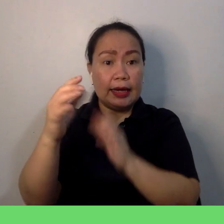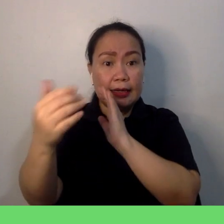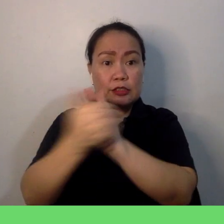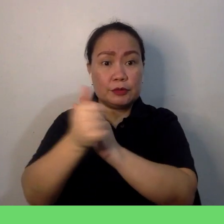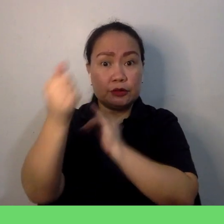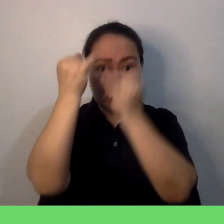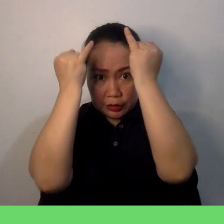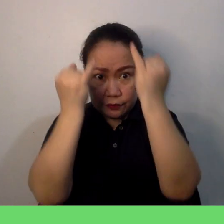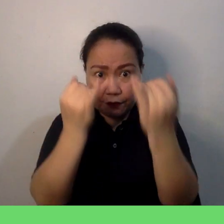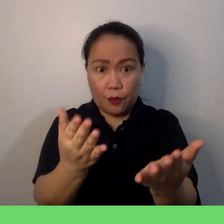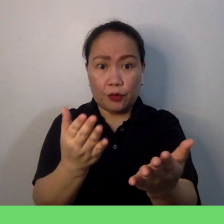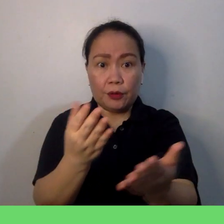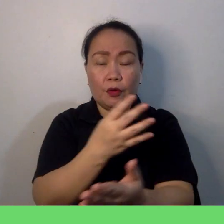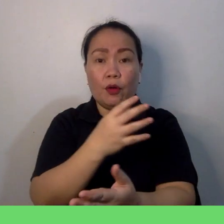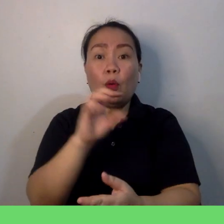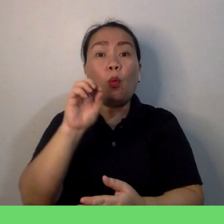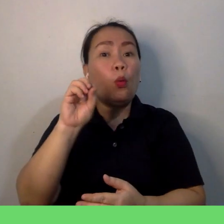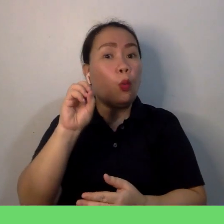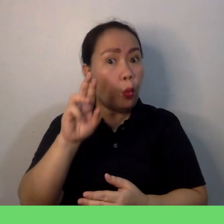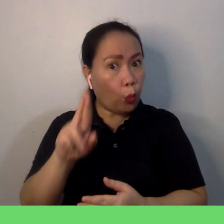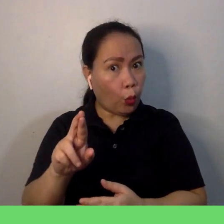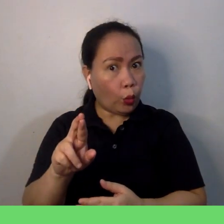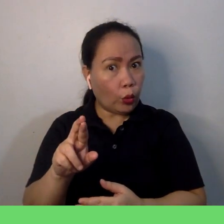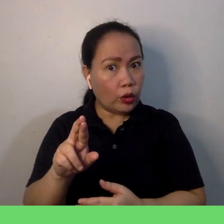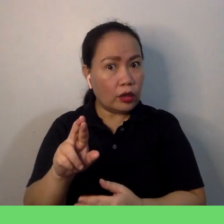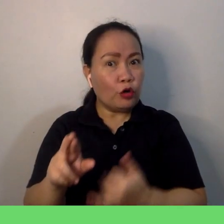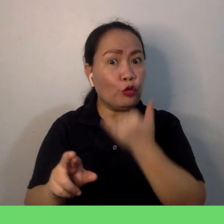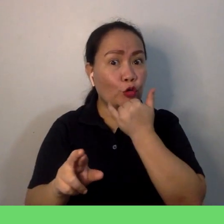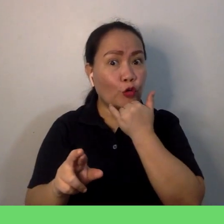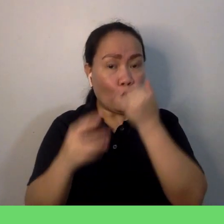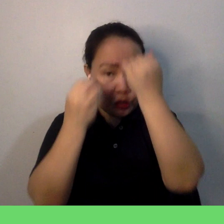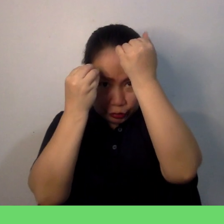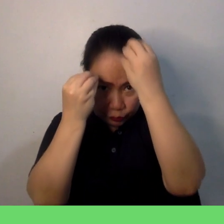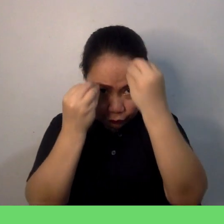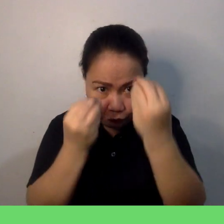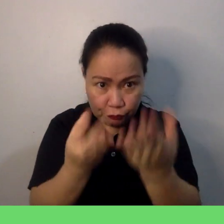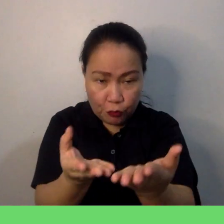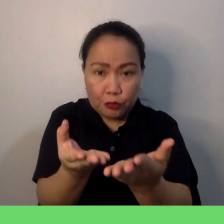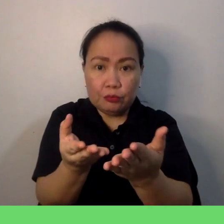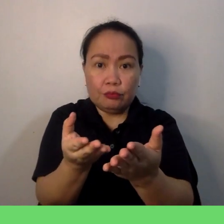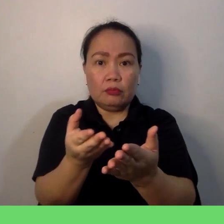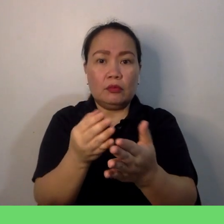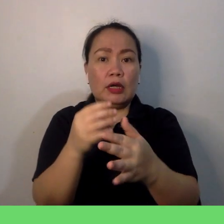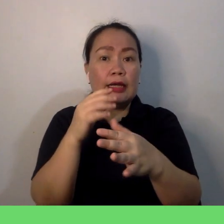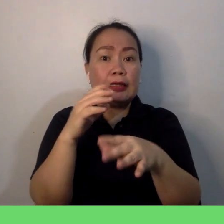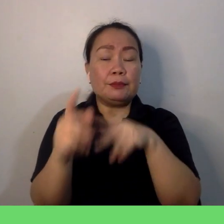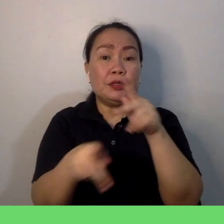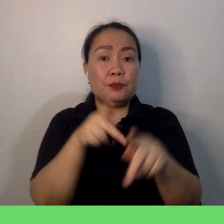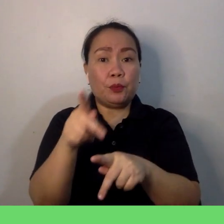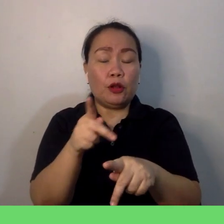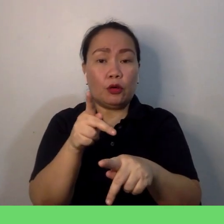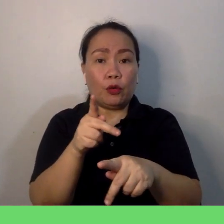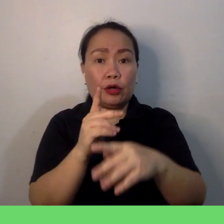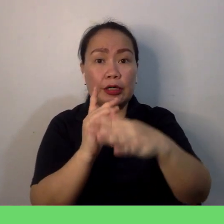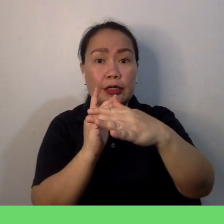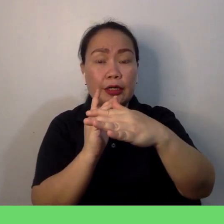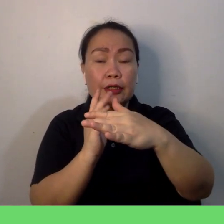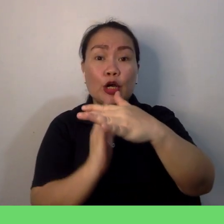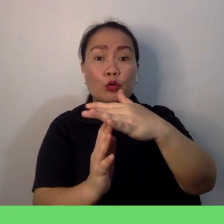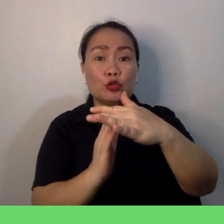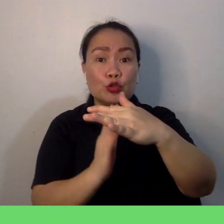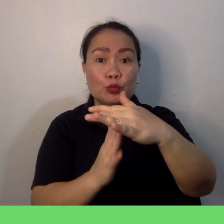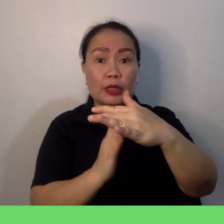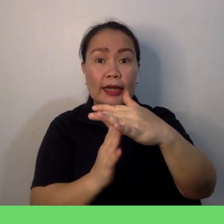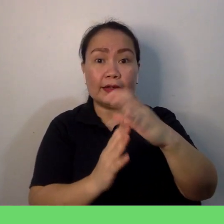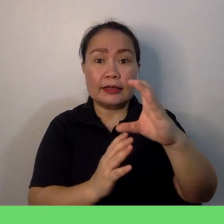So minsan ang statistics ay nami-misuse po natin. Misuse and mislead